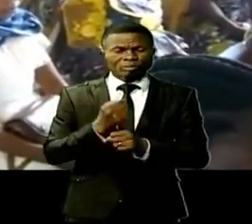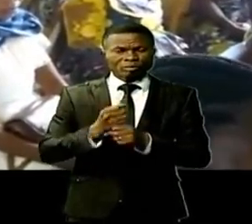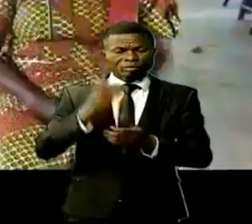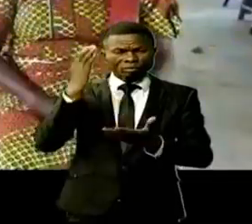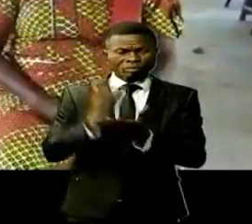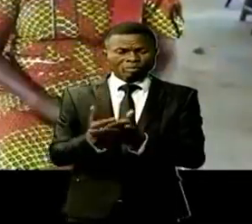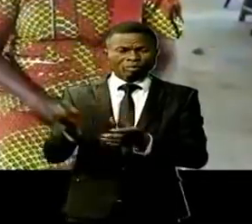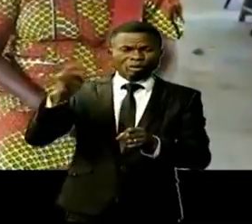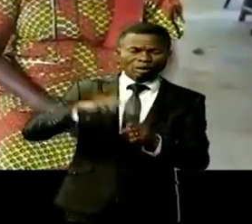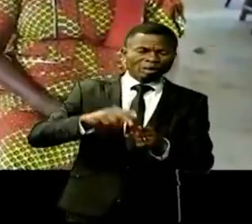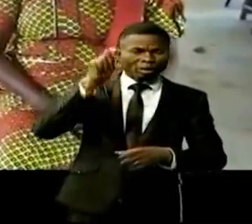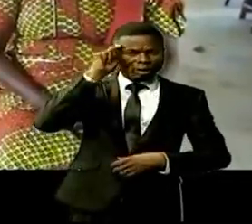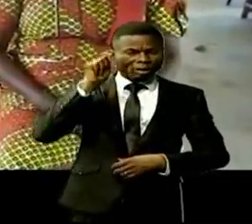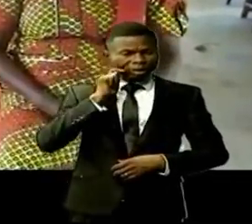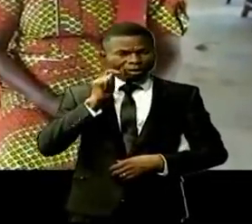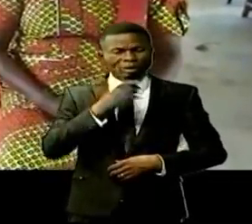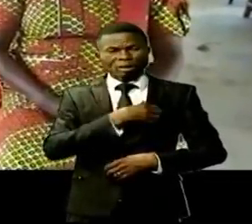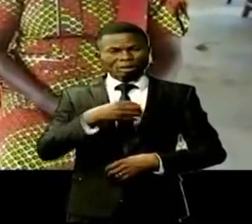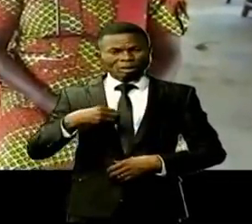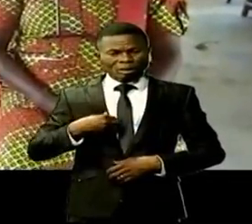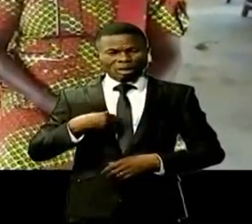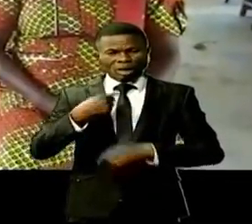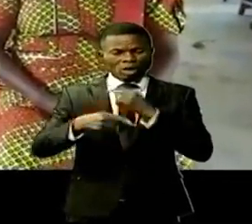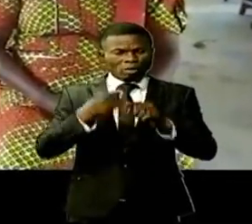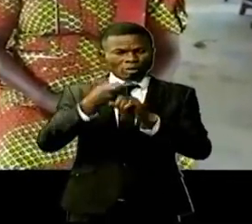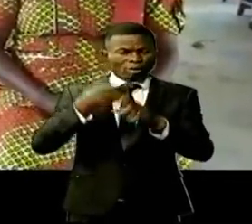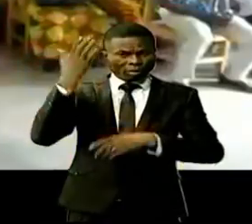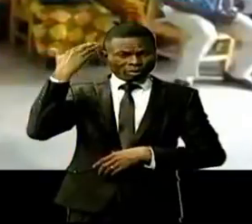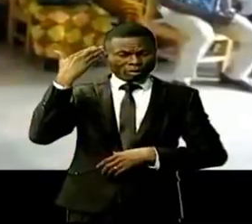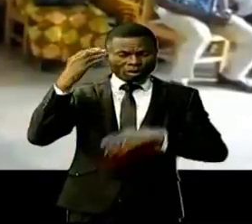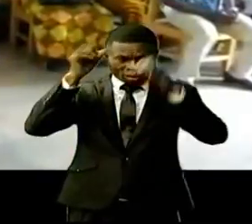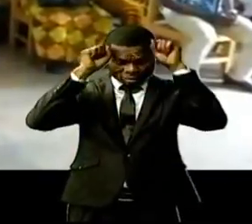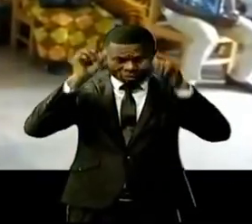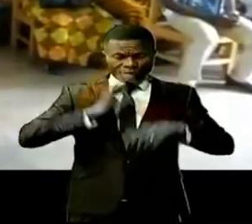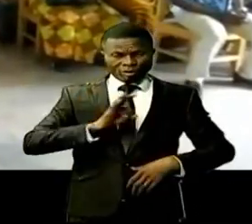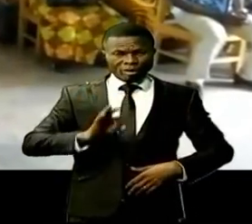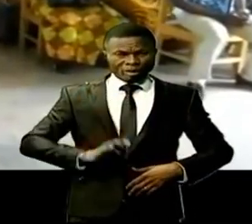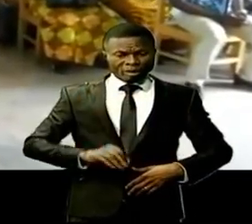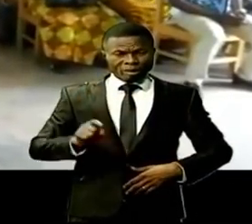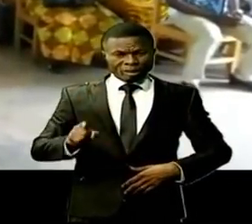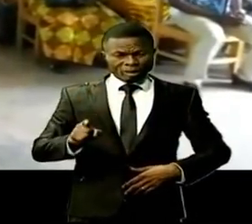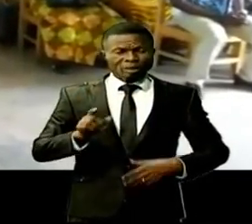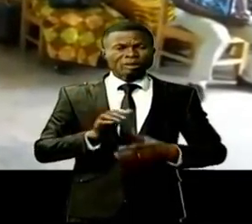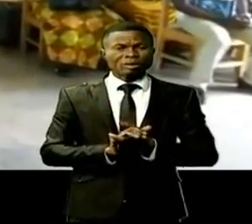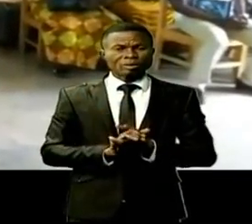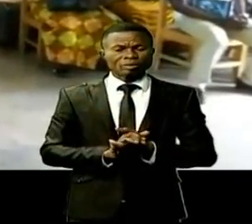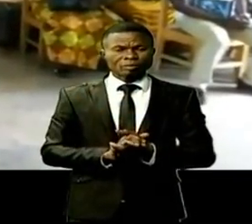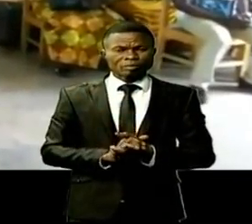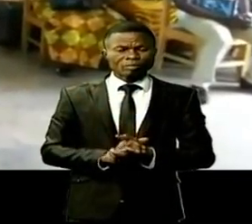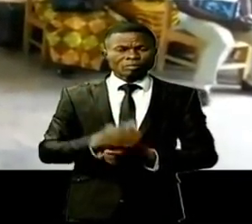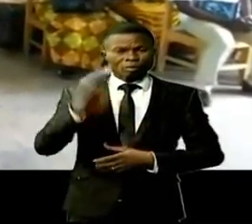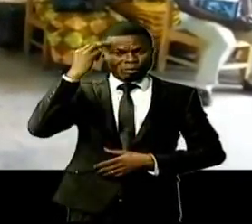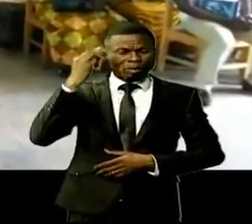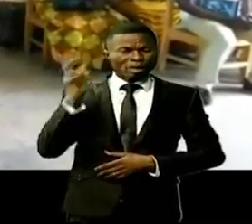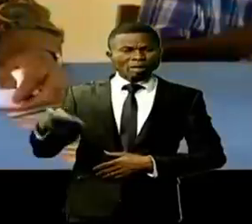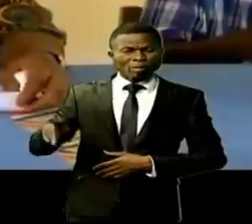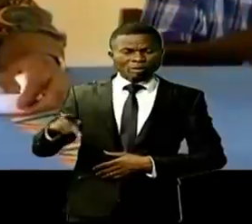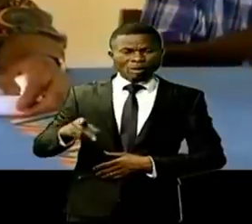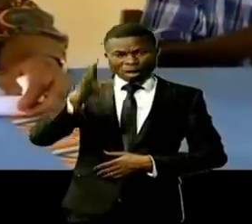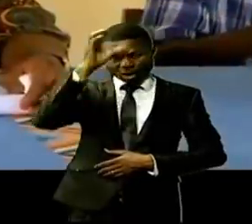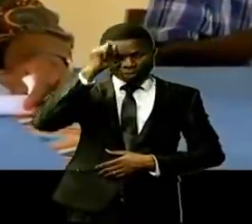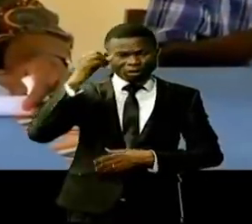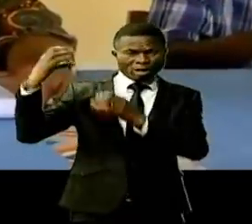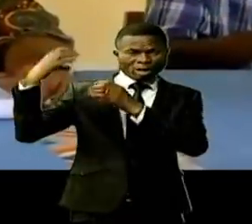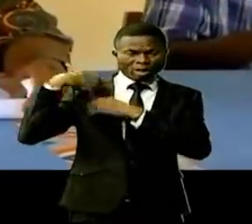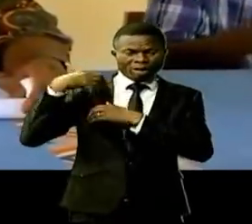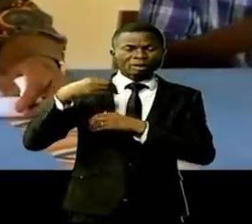les violences sexuelles basées sur le genre, lancé le mois dernier par le chef de l'État, Félix Antoine Tshisekedi Tshilombo, la ministre provinciale du Kwilu en charge du